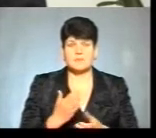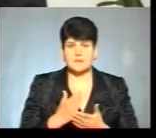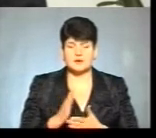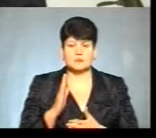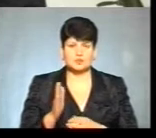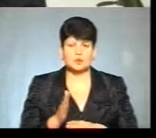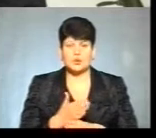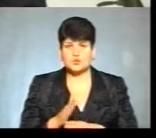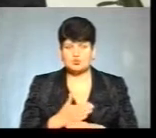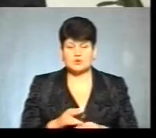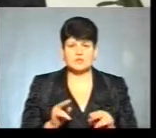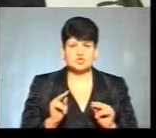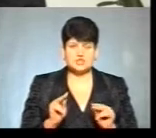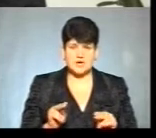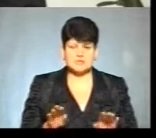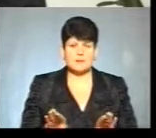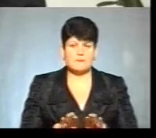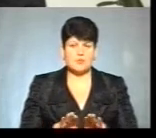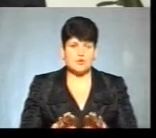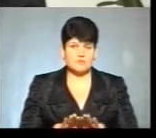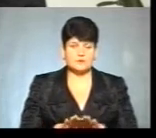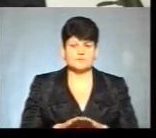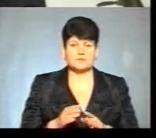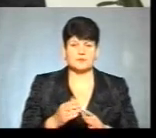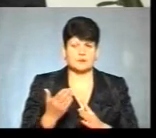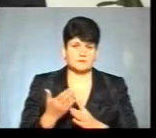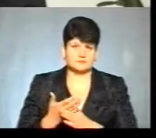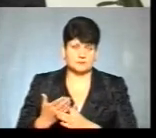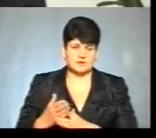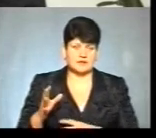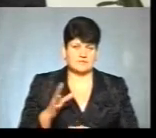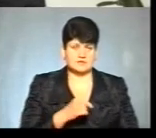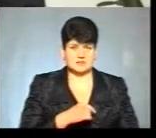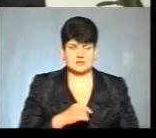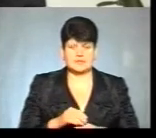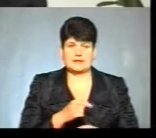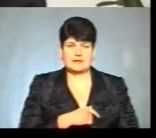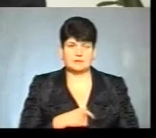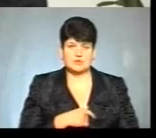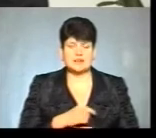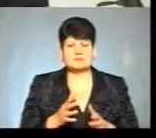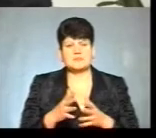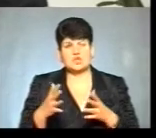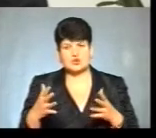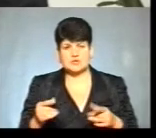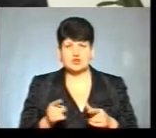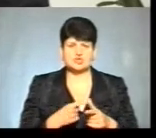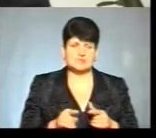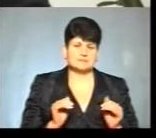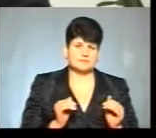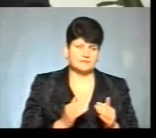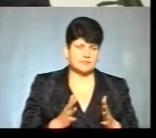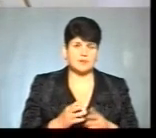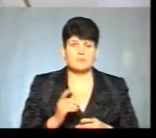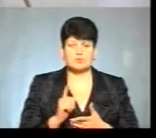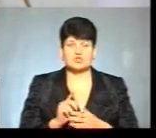розподіл чесний. Порівний абсолютно на всіх депутатів-мажоритарщиків. Чи ти з монобільшості, чи ти не з монобільшості, але має бути